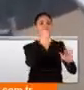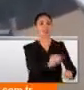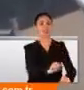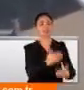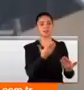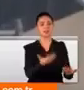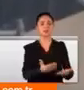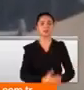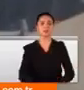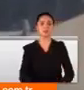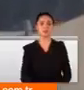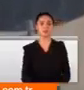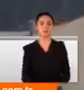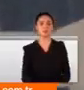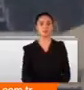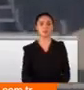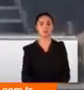bitti.